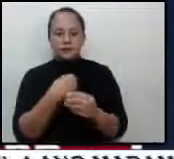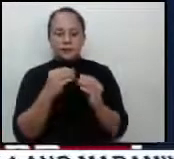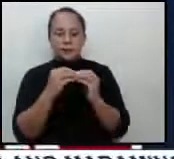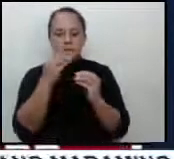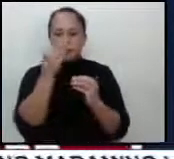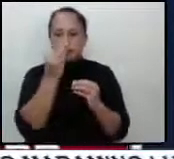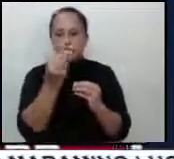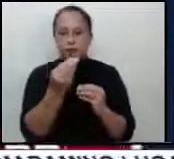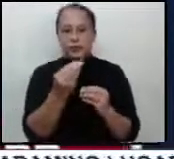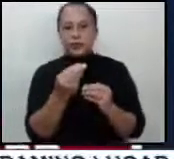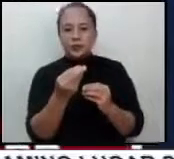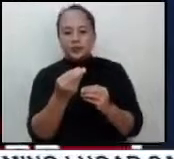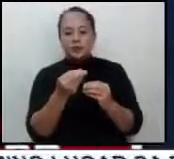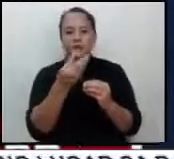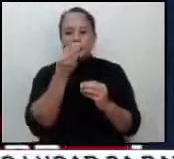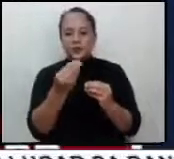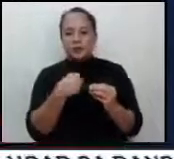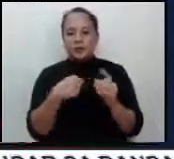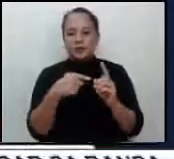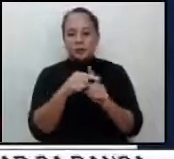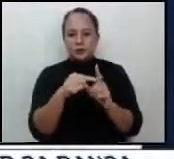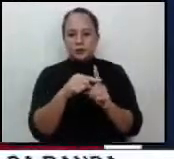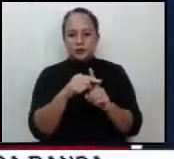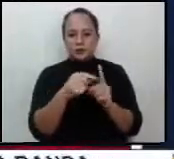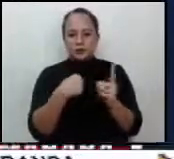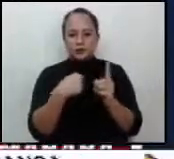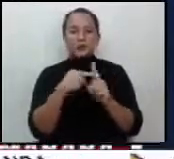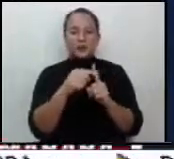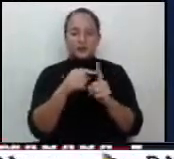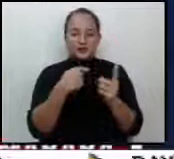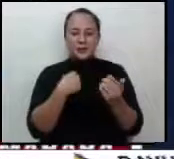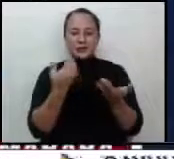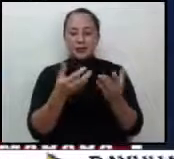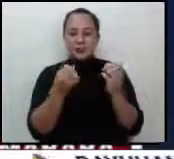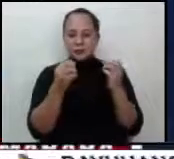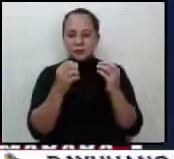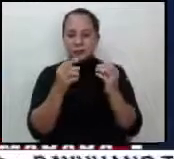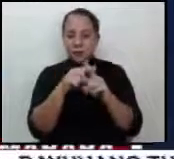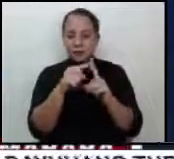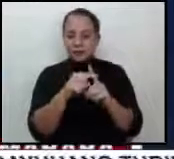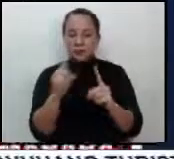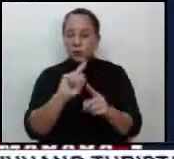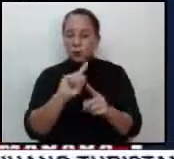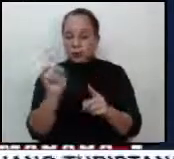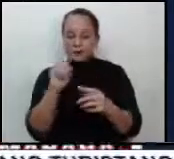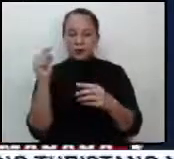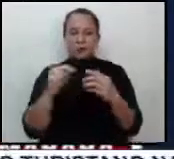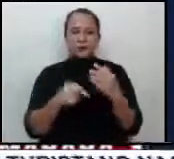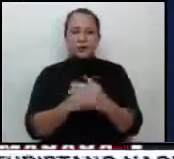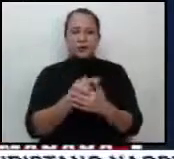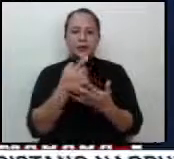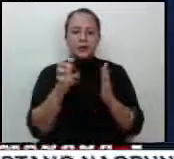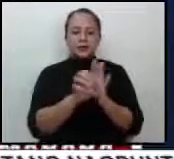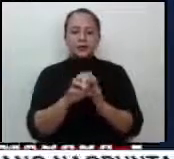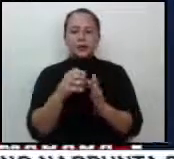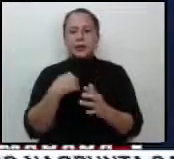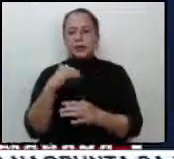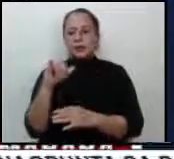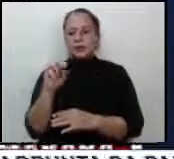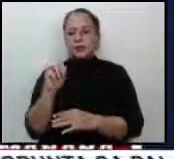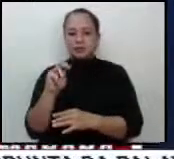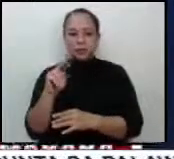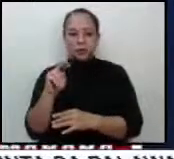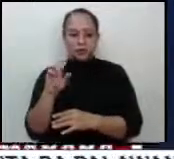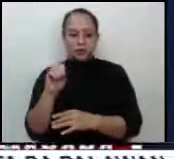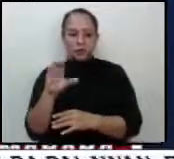nagpa-positive po. At yung kung nagpa-positive talaga, karamihan dito ay yung mga immunocompromised na nagkakaroon lang